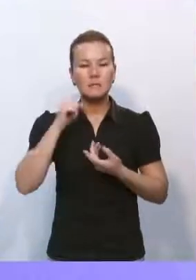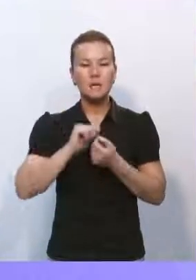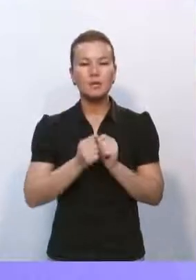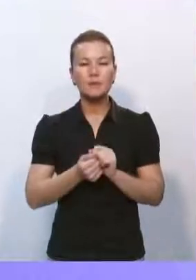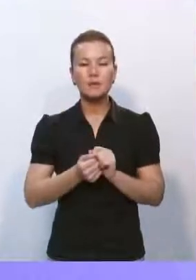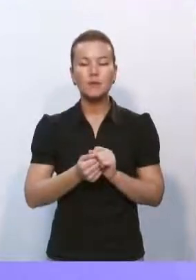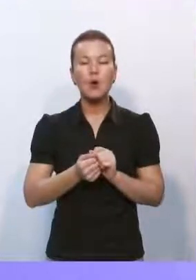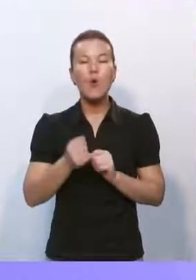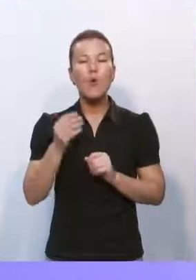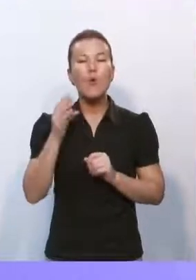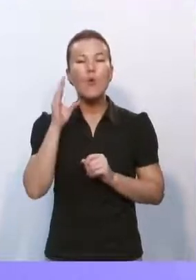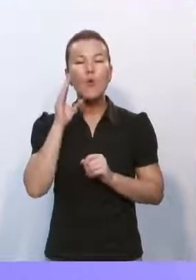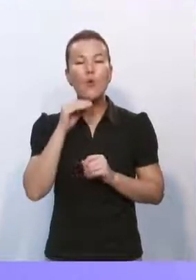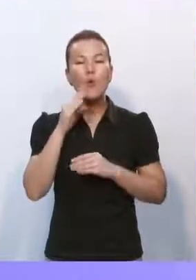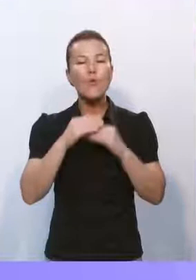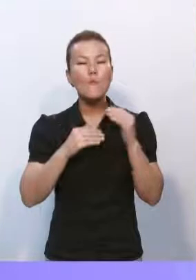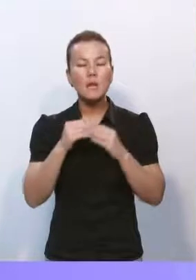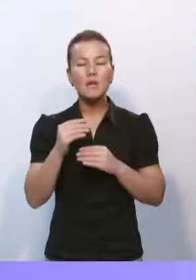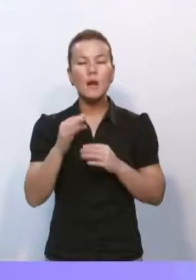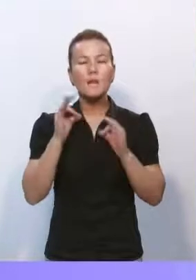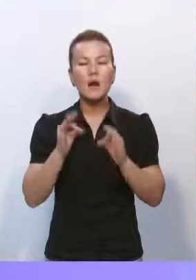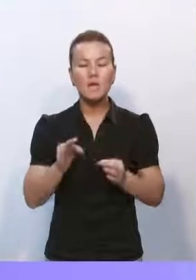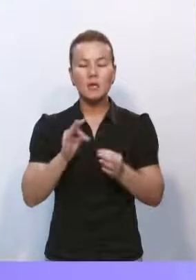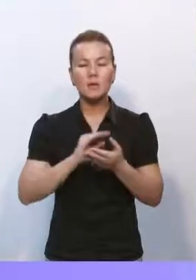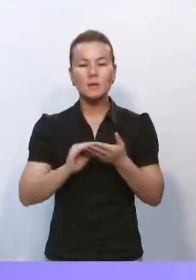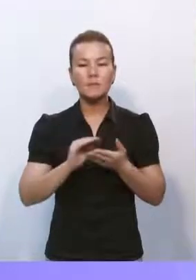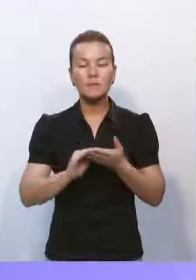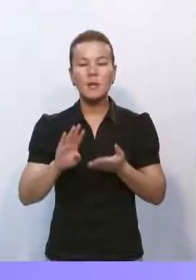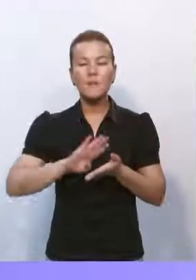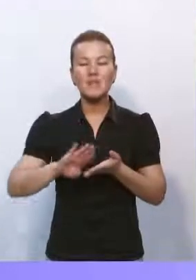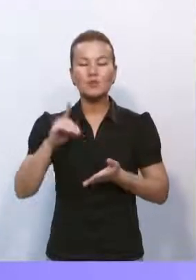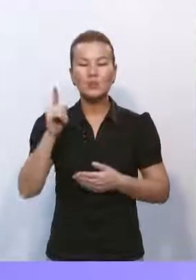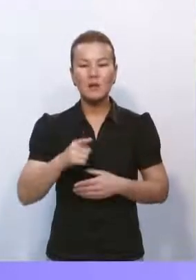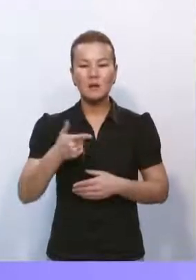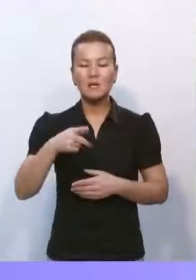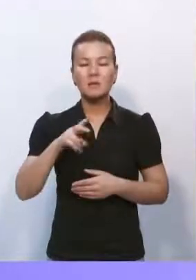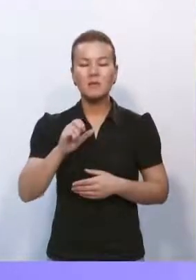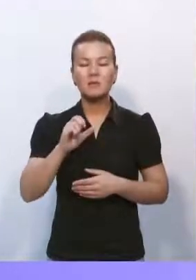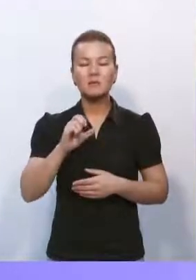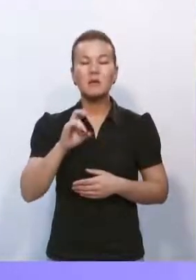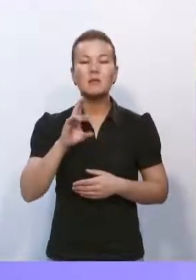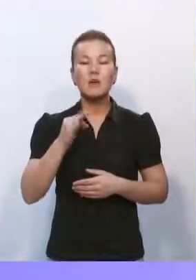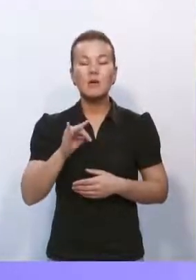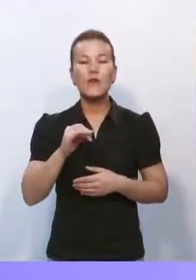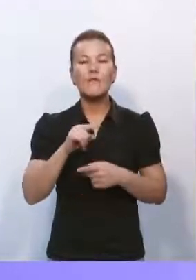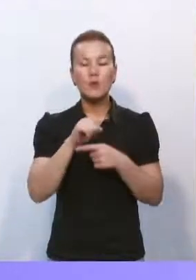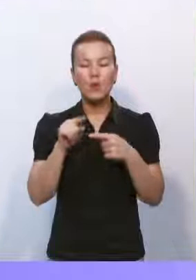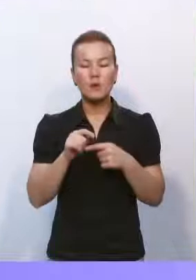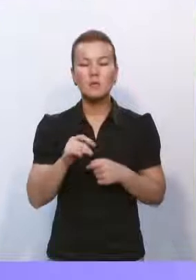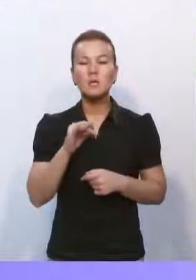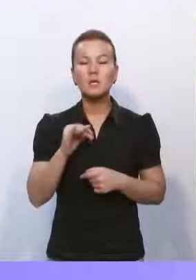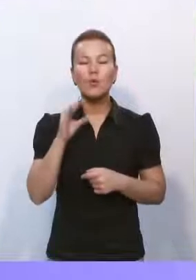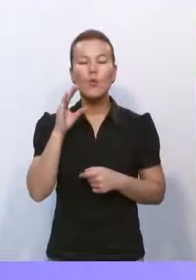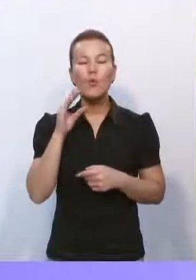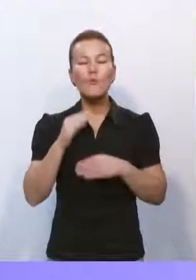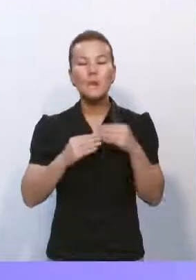Закрепим умение правильного написания безударной гласной в корне и